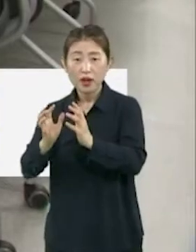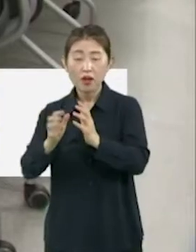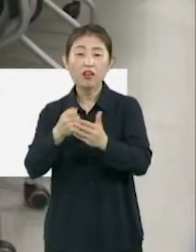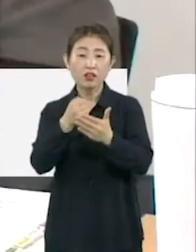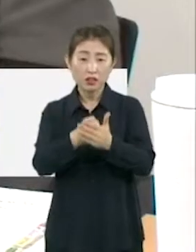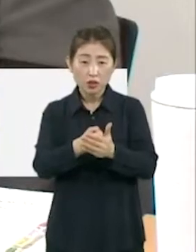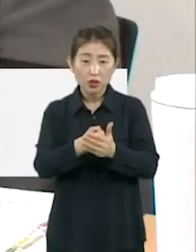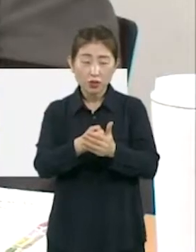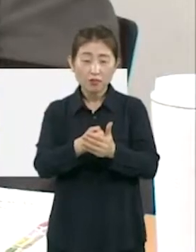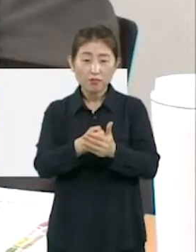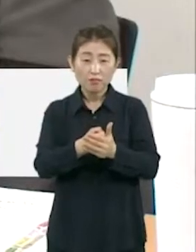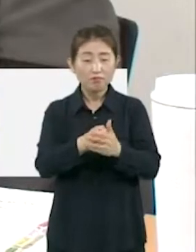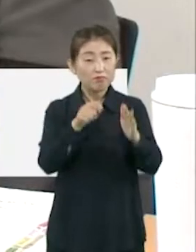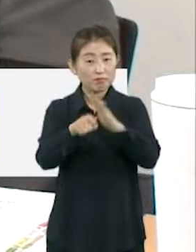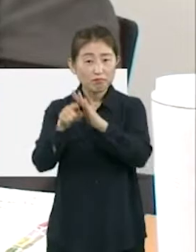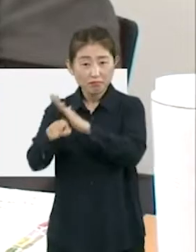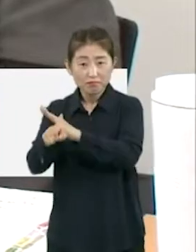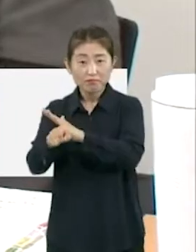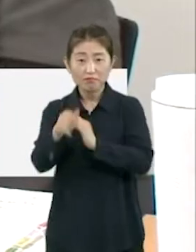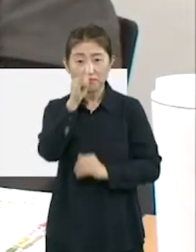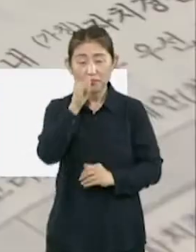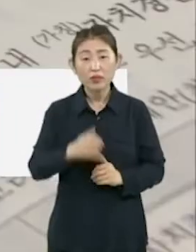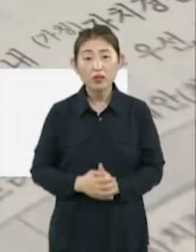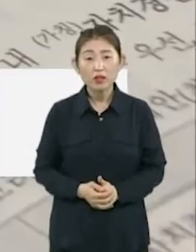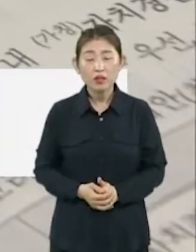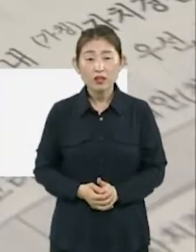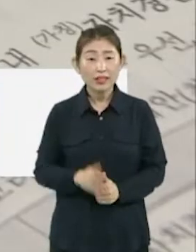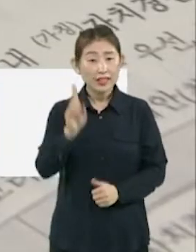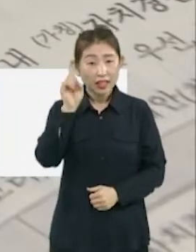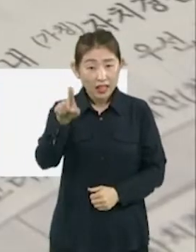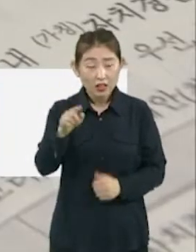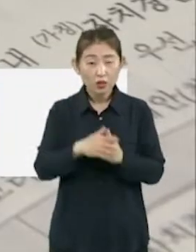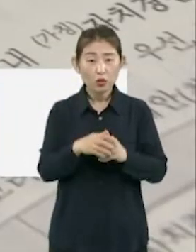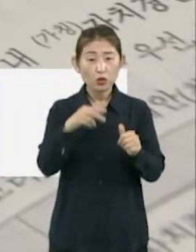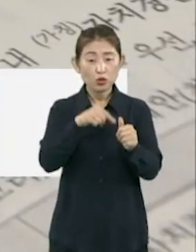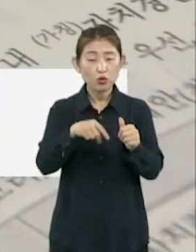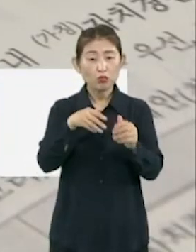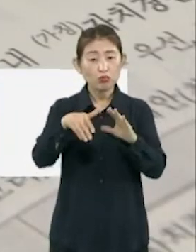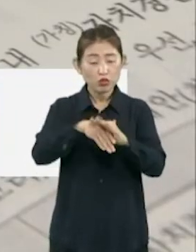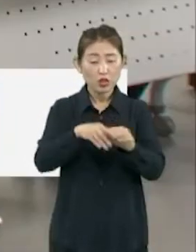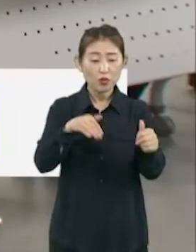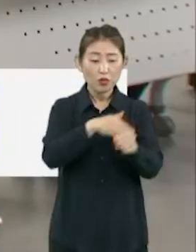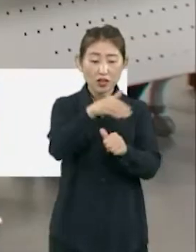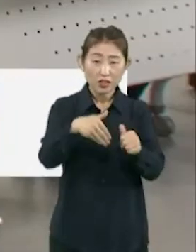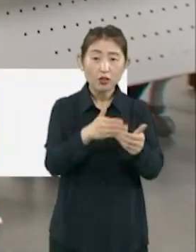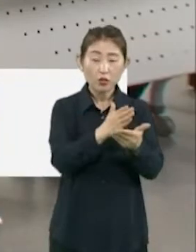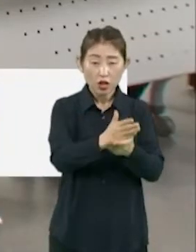열어 도민 의견을 수렴하기로 했습니다. 내일은 교육문화환경분과가